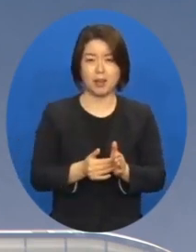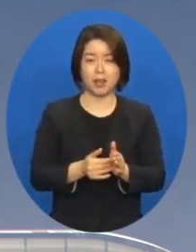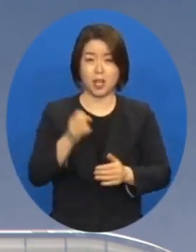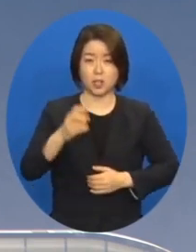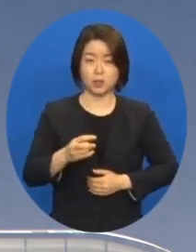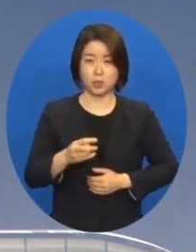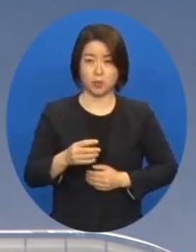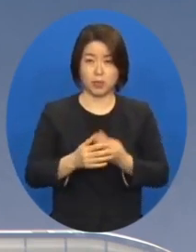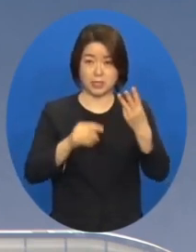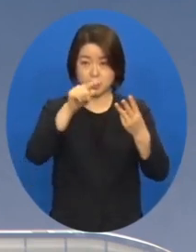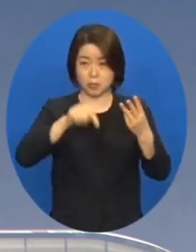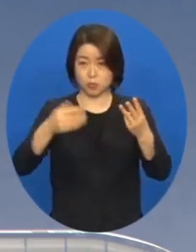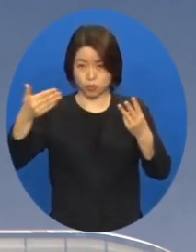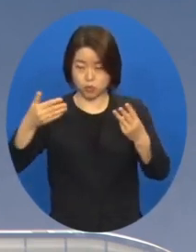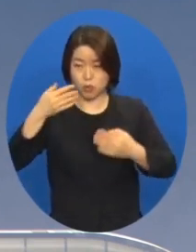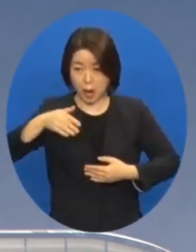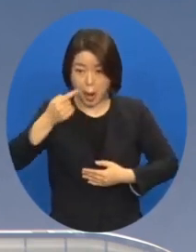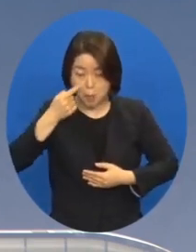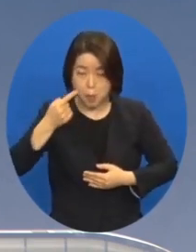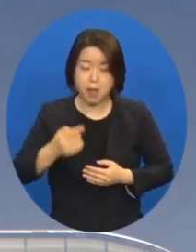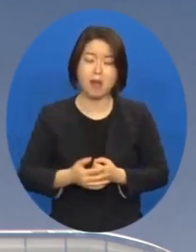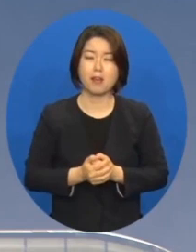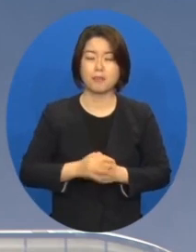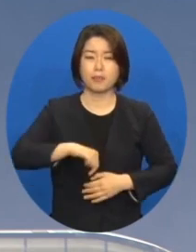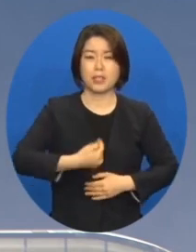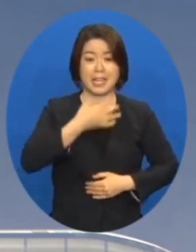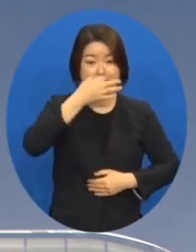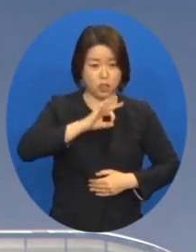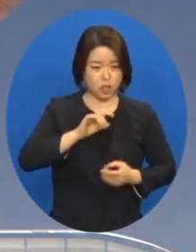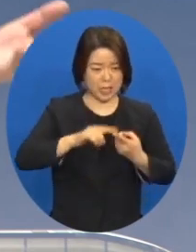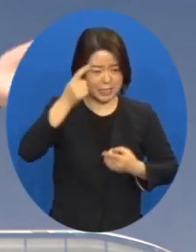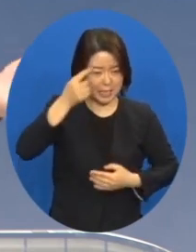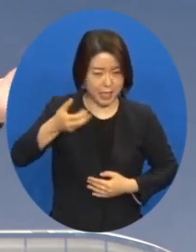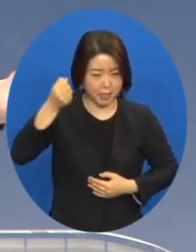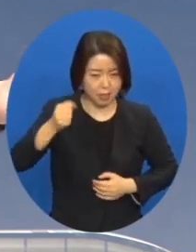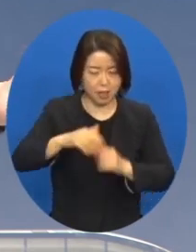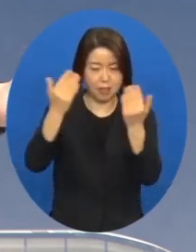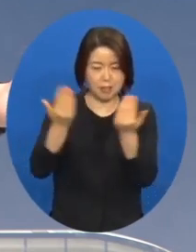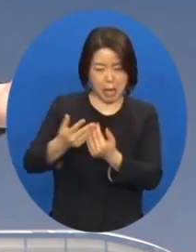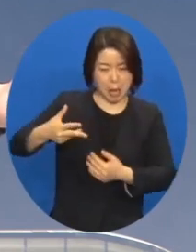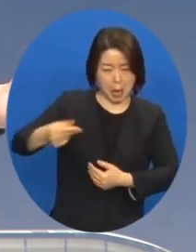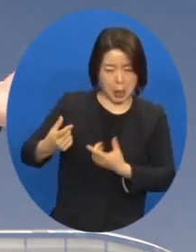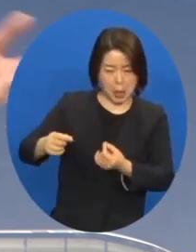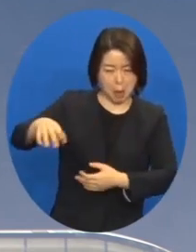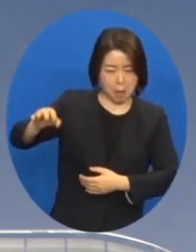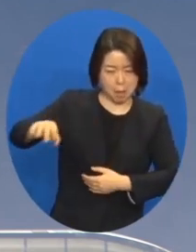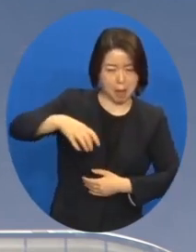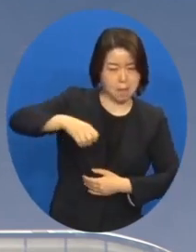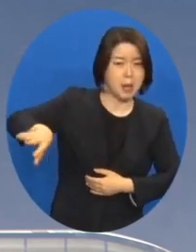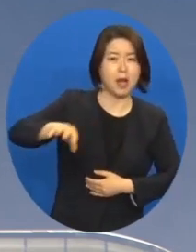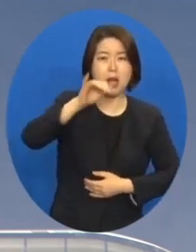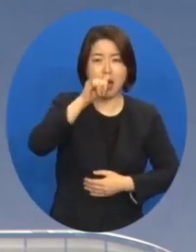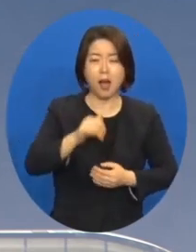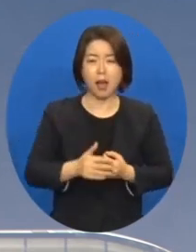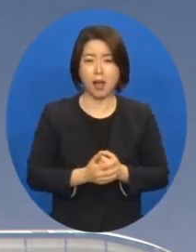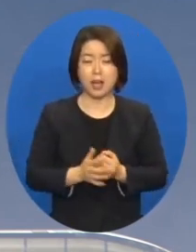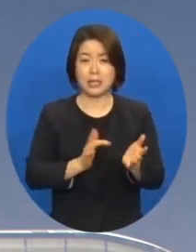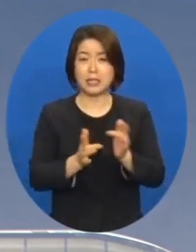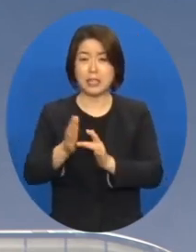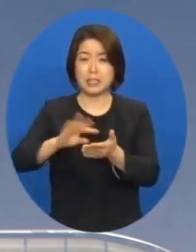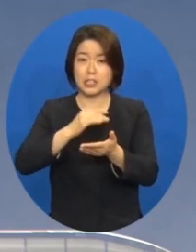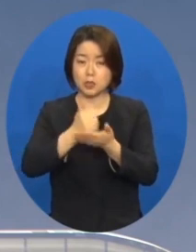9절에 가서는 그는 자기에게 유익하던 것을 다 배설물처럼 버렸다고 그랬습니다. 그것은 예수